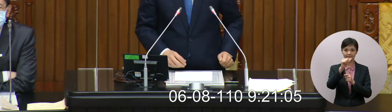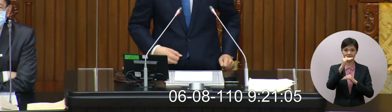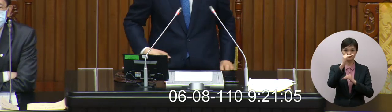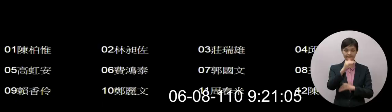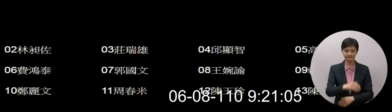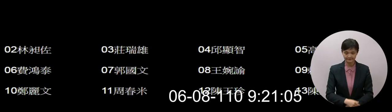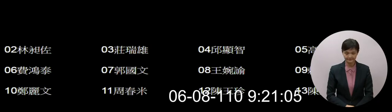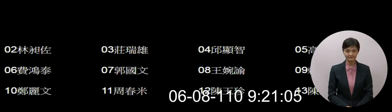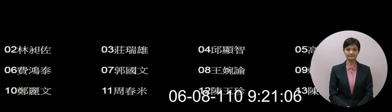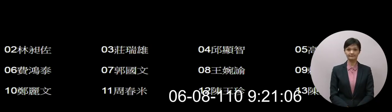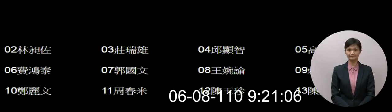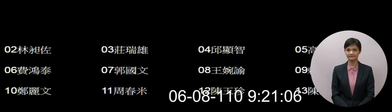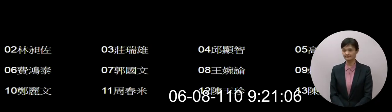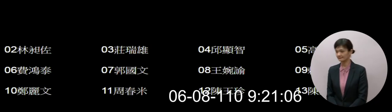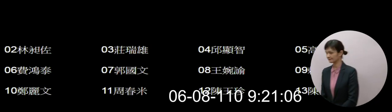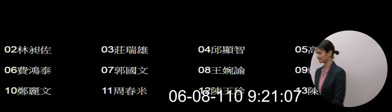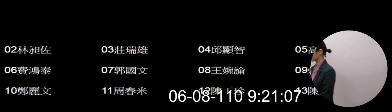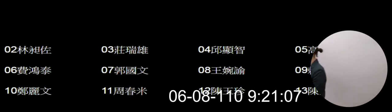钟。